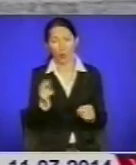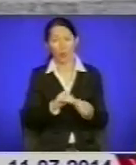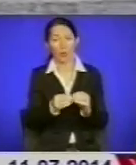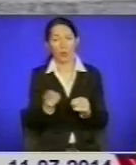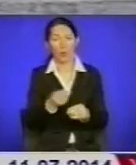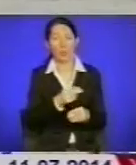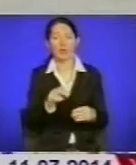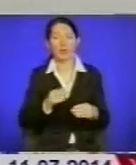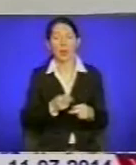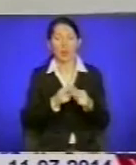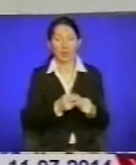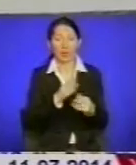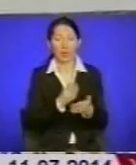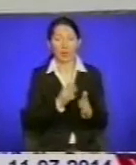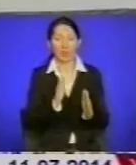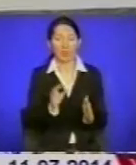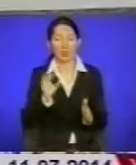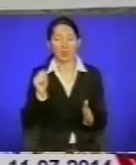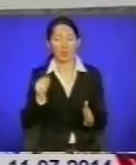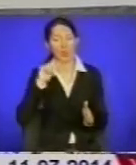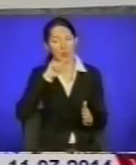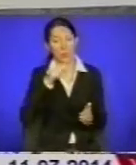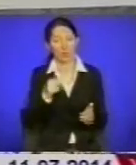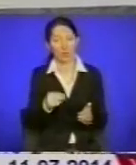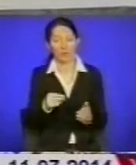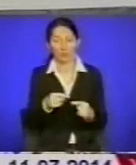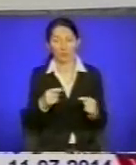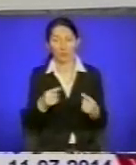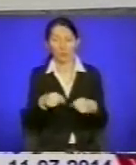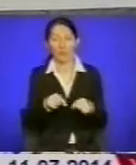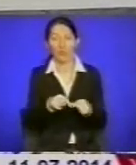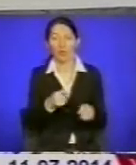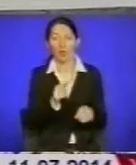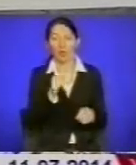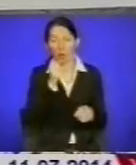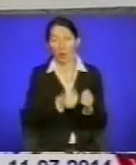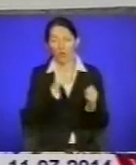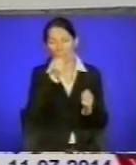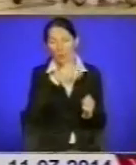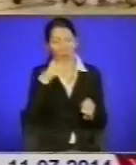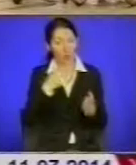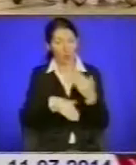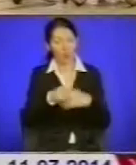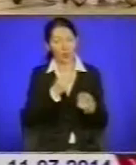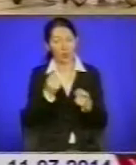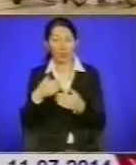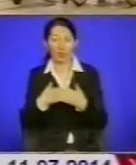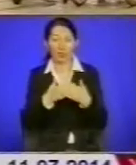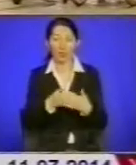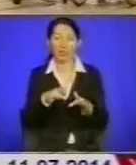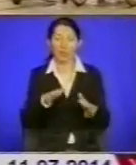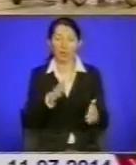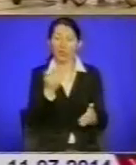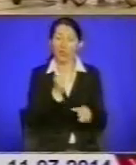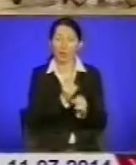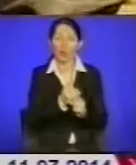соціальний, а й економічний вимір. Рік у рік дедалі більше інвалідів залучає до активної діяльності. Вони працюють, сплачують податки і мають